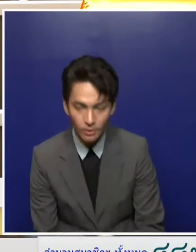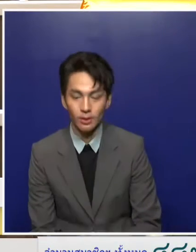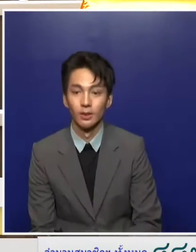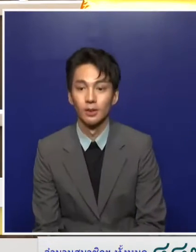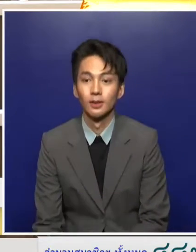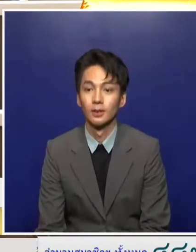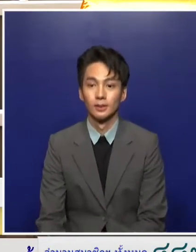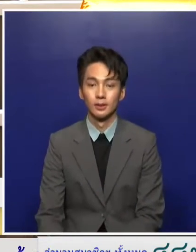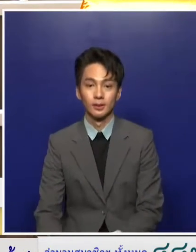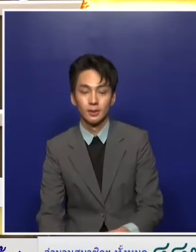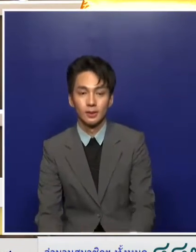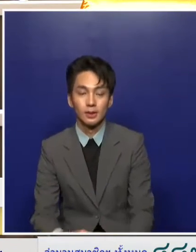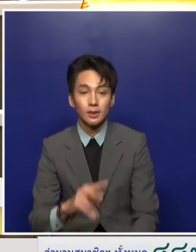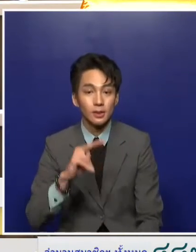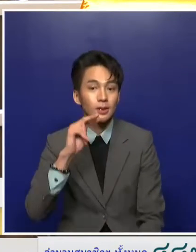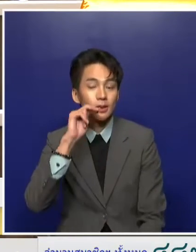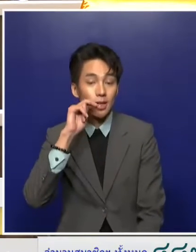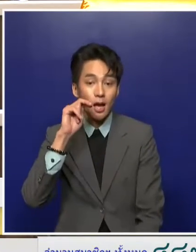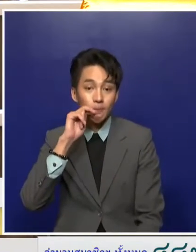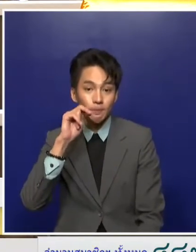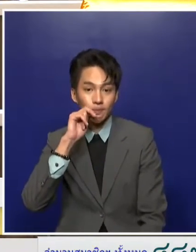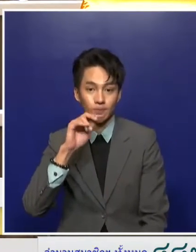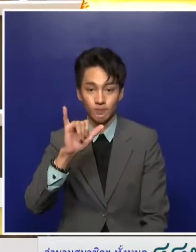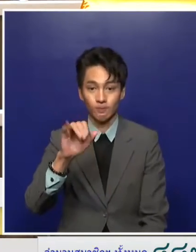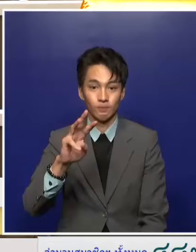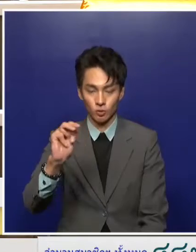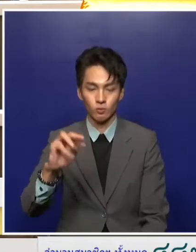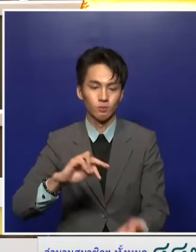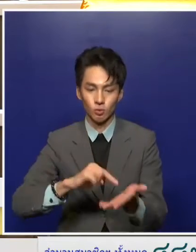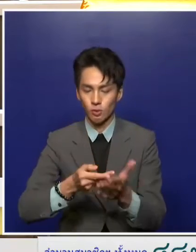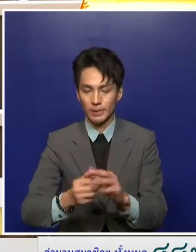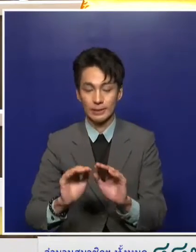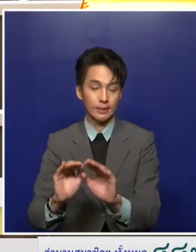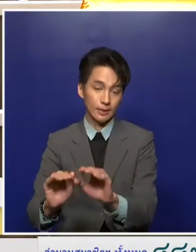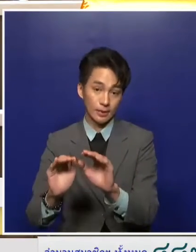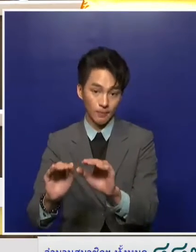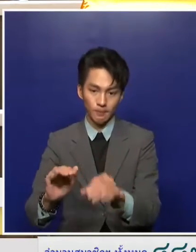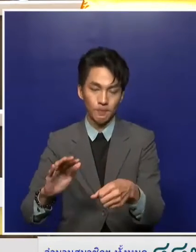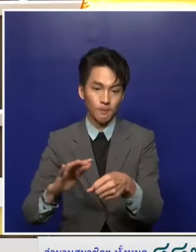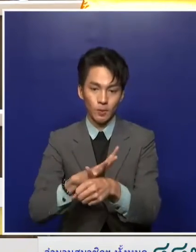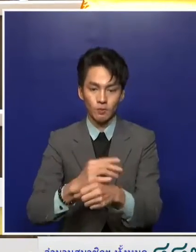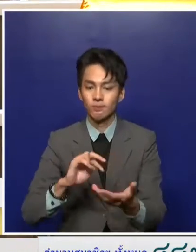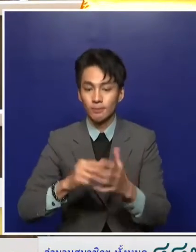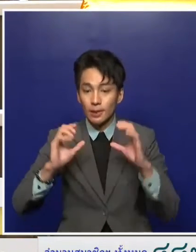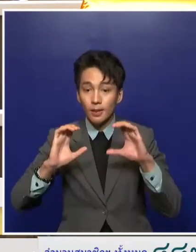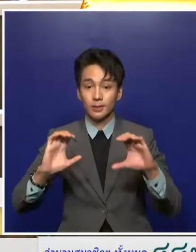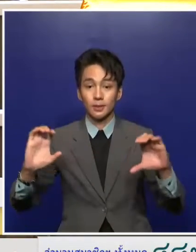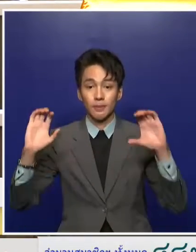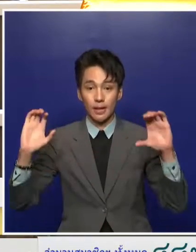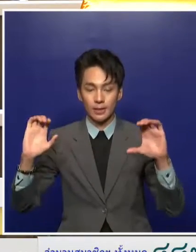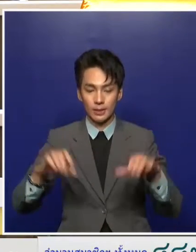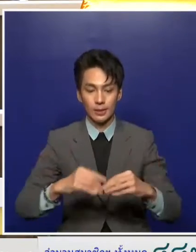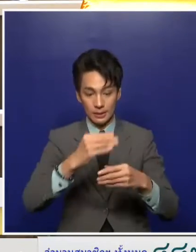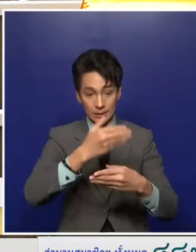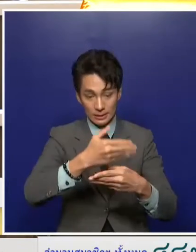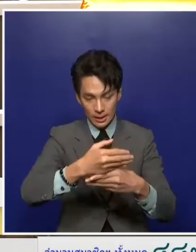เก็บน้ำขนาดใหญ่ที่จะมารองรับปริมาณน้ำท่าของรู้น้ำยมซึ่งรัฐสร้างได้เฉพาะแหล่งกับเจ็บน้ำ